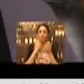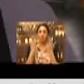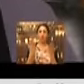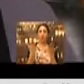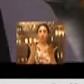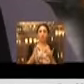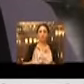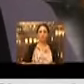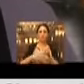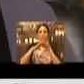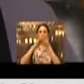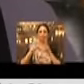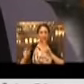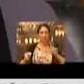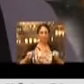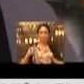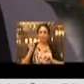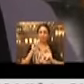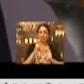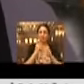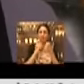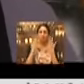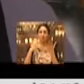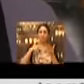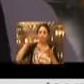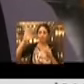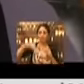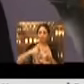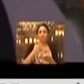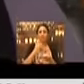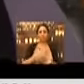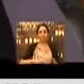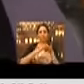رب يكون مثلا ان انا جيت هنا البرنامج